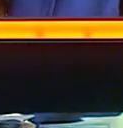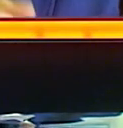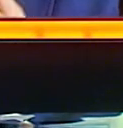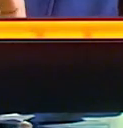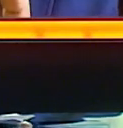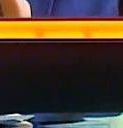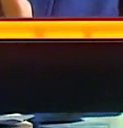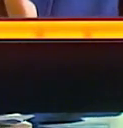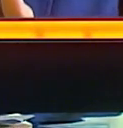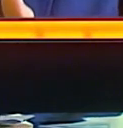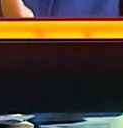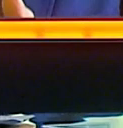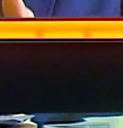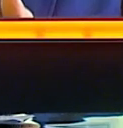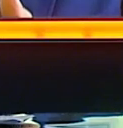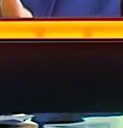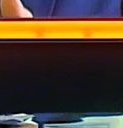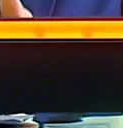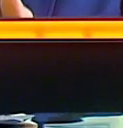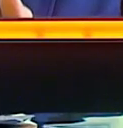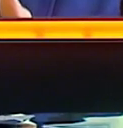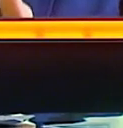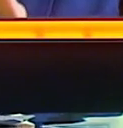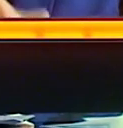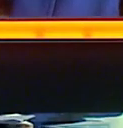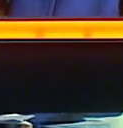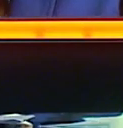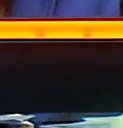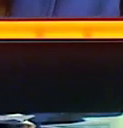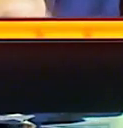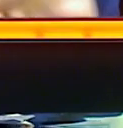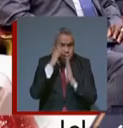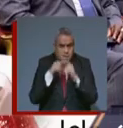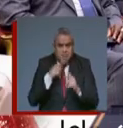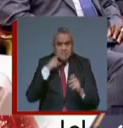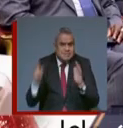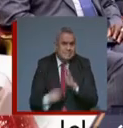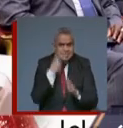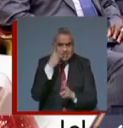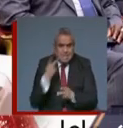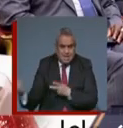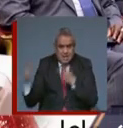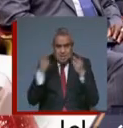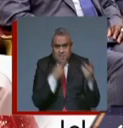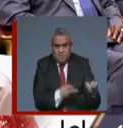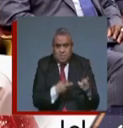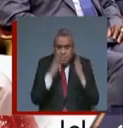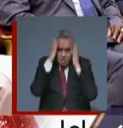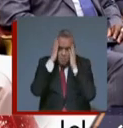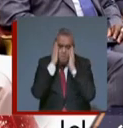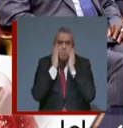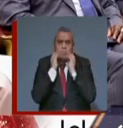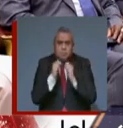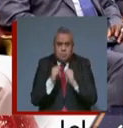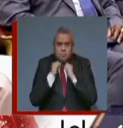حب يقيس رؤيه الدول الثانيه لينا في مصر هنا، دخل على تشات جي بي تي وكلم مع الذكاء الاصطناعي وساله